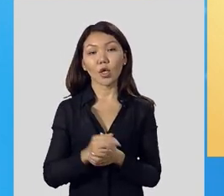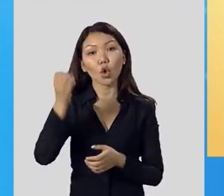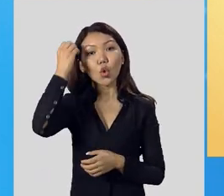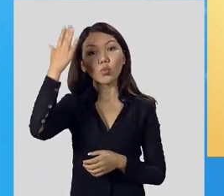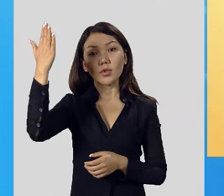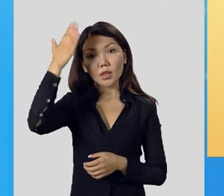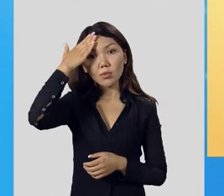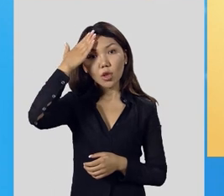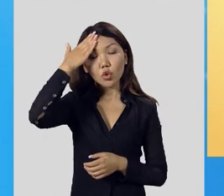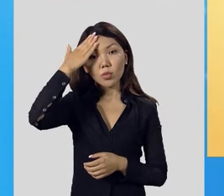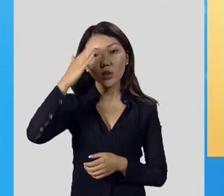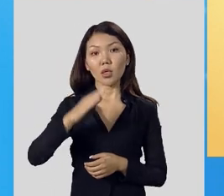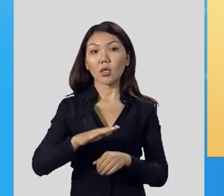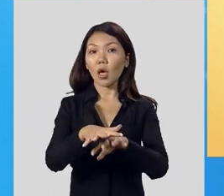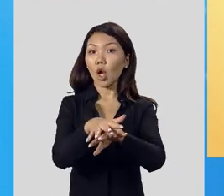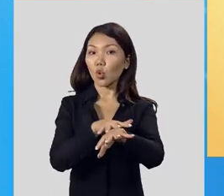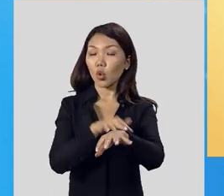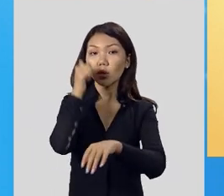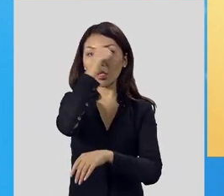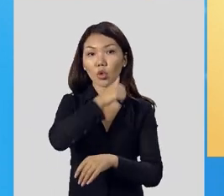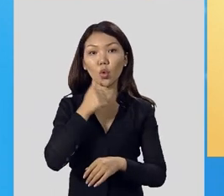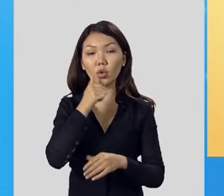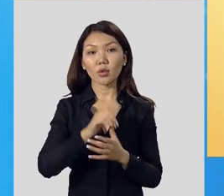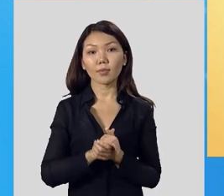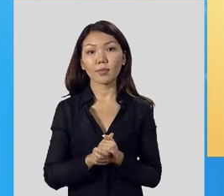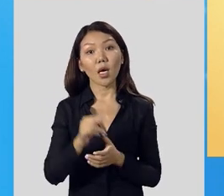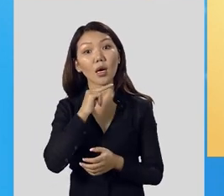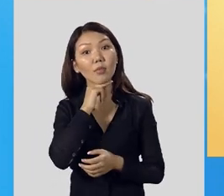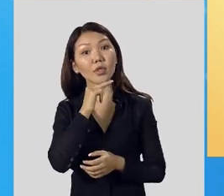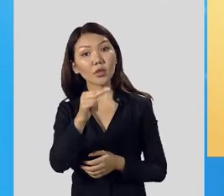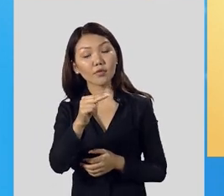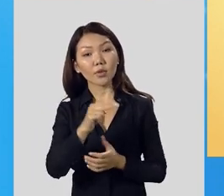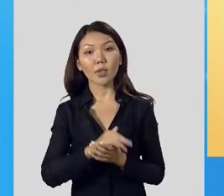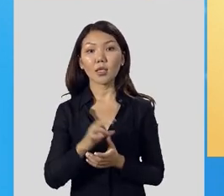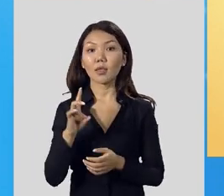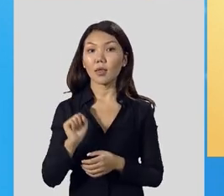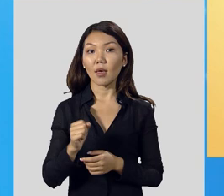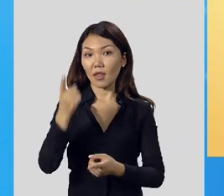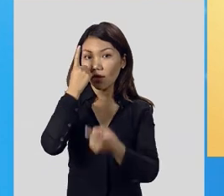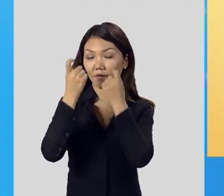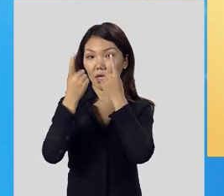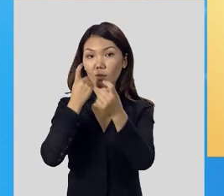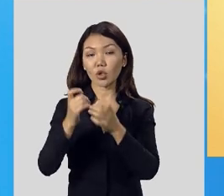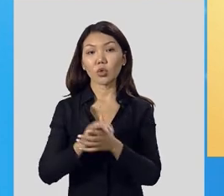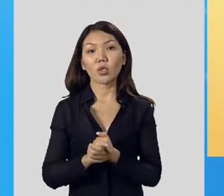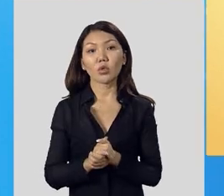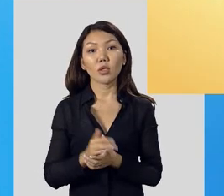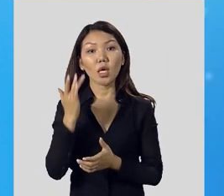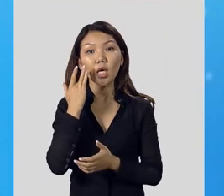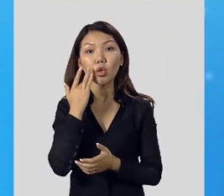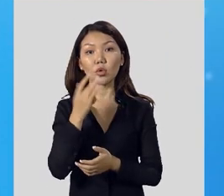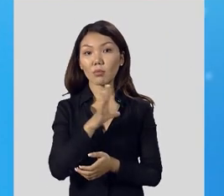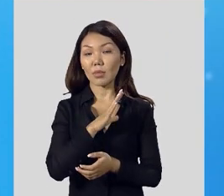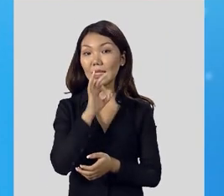умственные способности на долгие годы. Обратите внимание на информационные ресурсы, которые